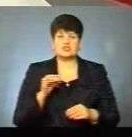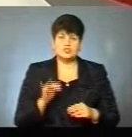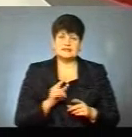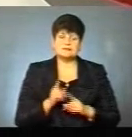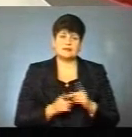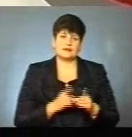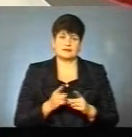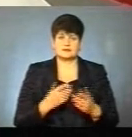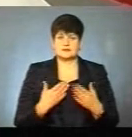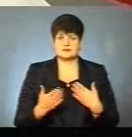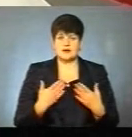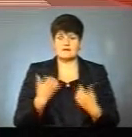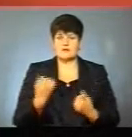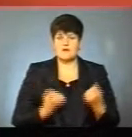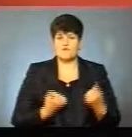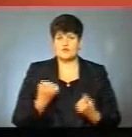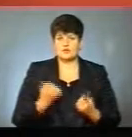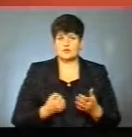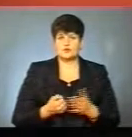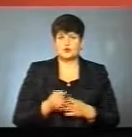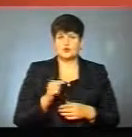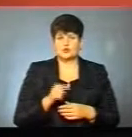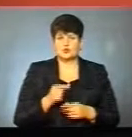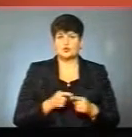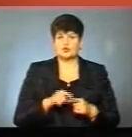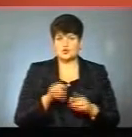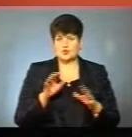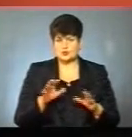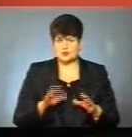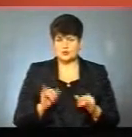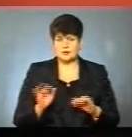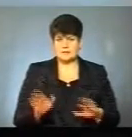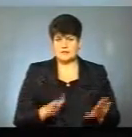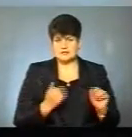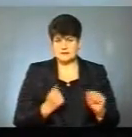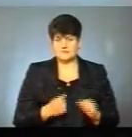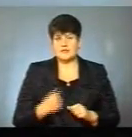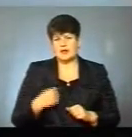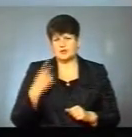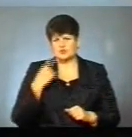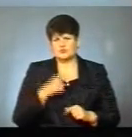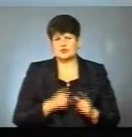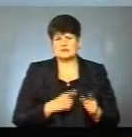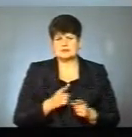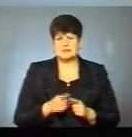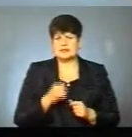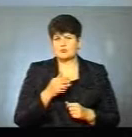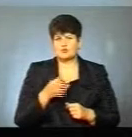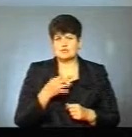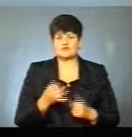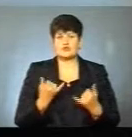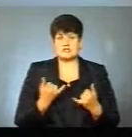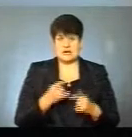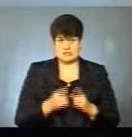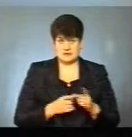ставлення водіїв до того, як до цього закону і після? Я думаю, воно зміниться. Я не можу сказати, що воно зараз